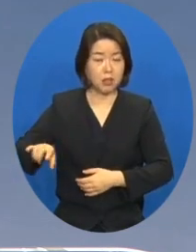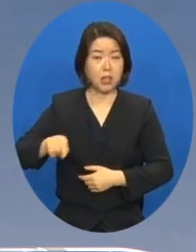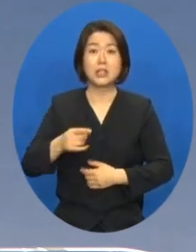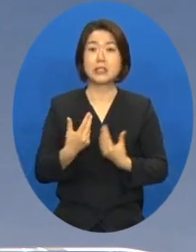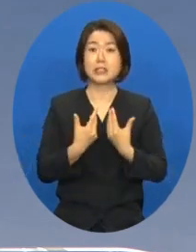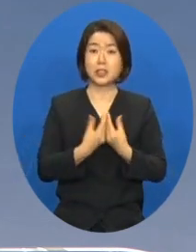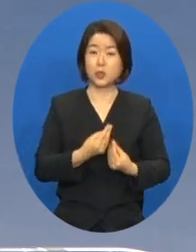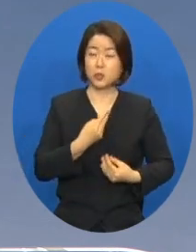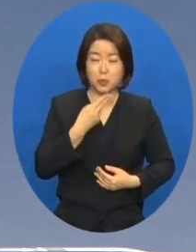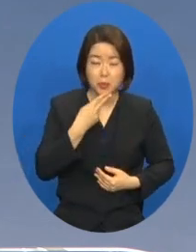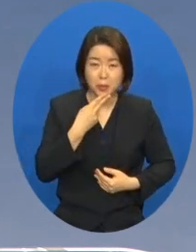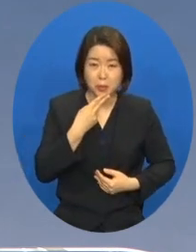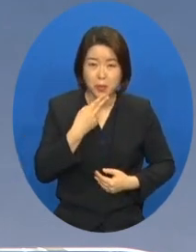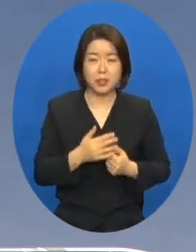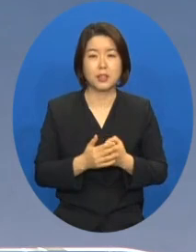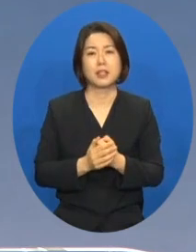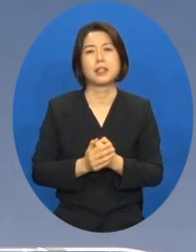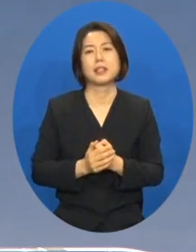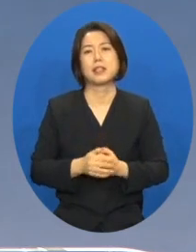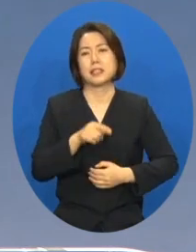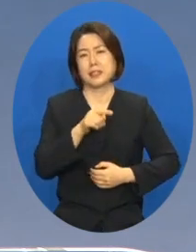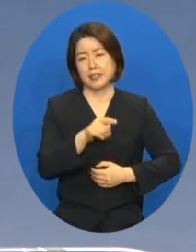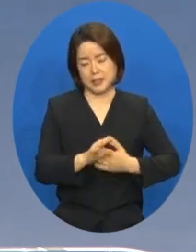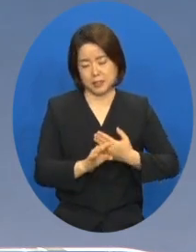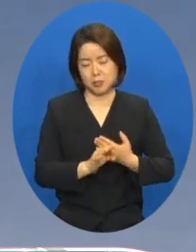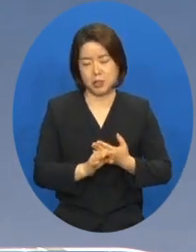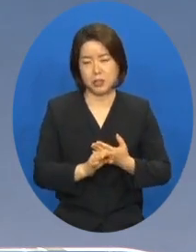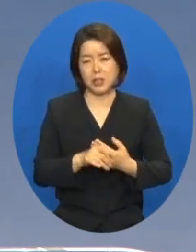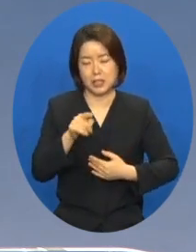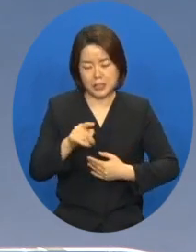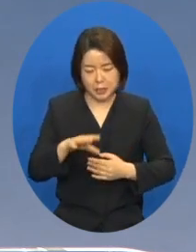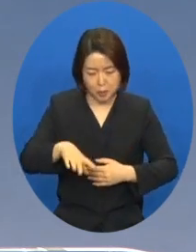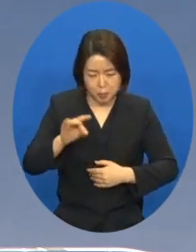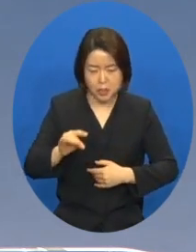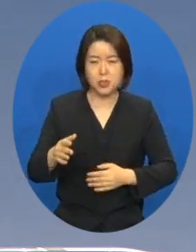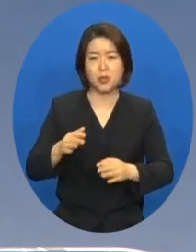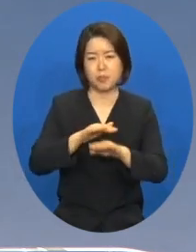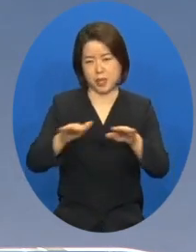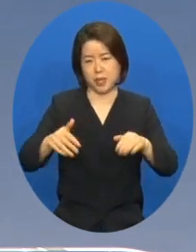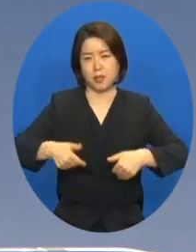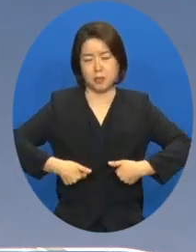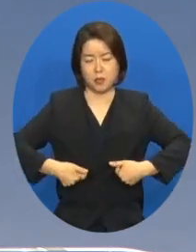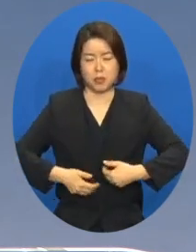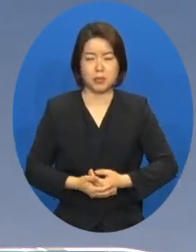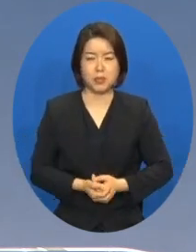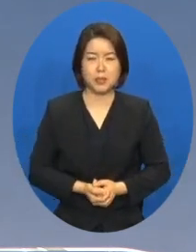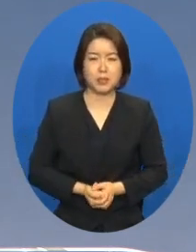없나요? 그러면 이것부터 먼저 해결해야 한다는